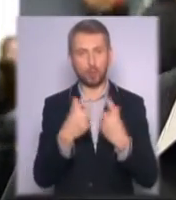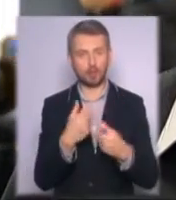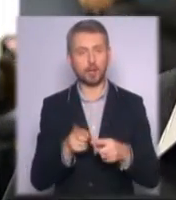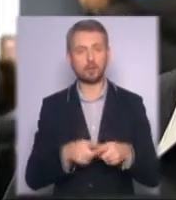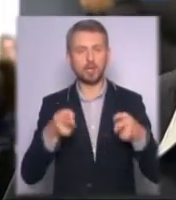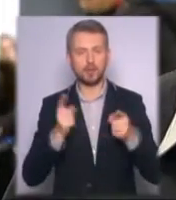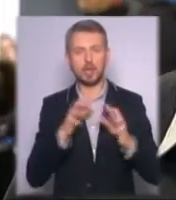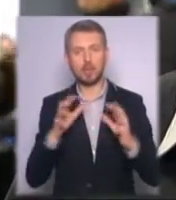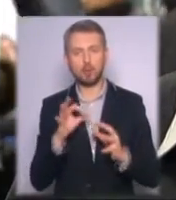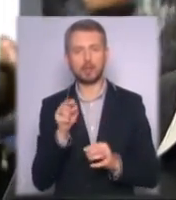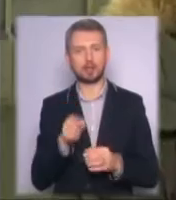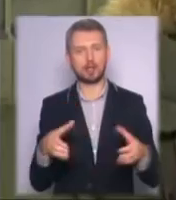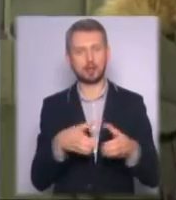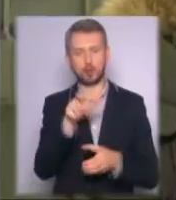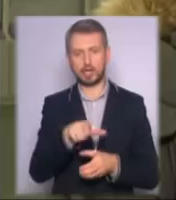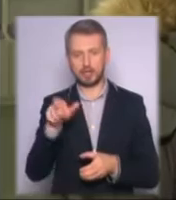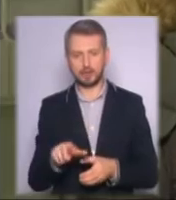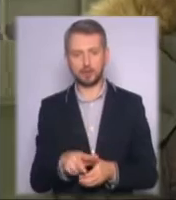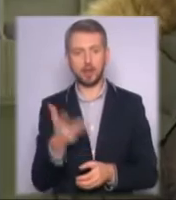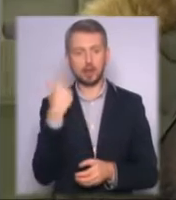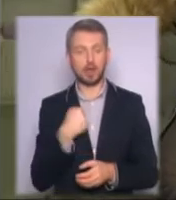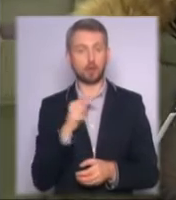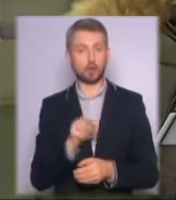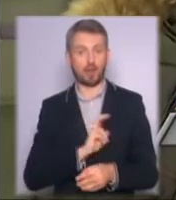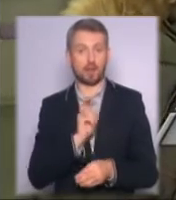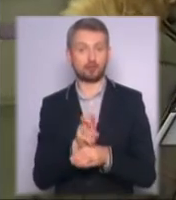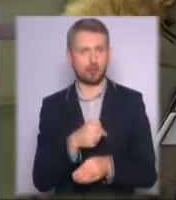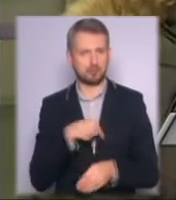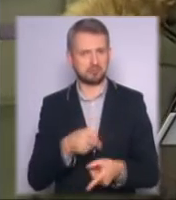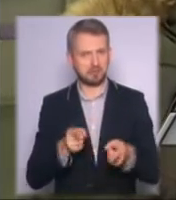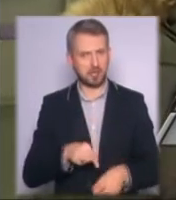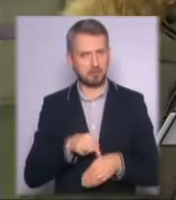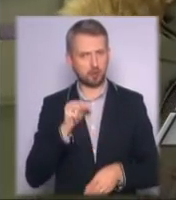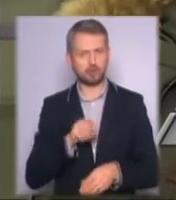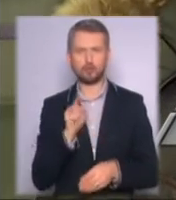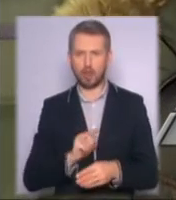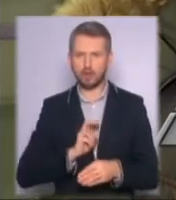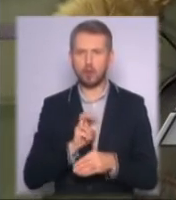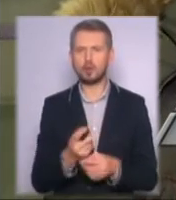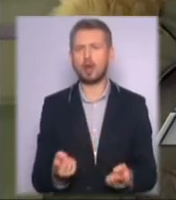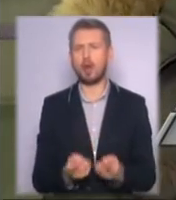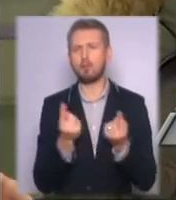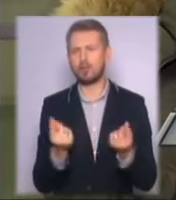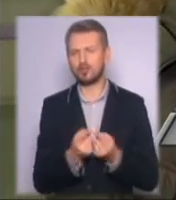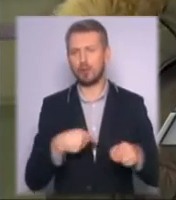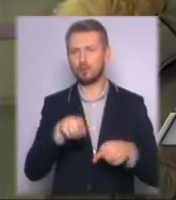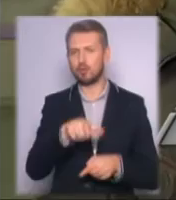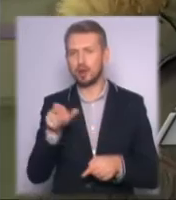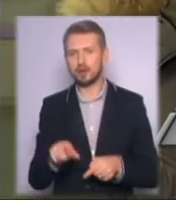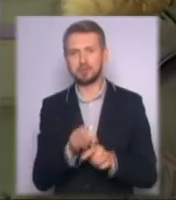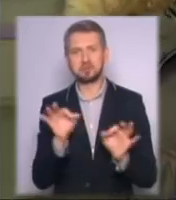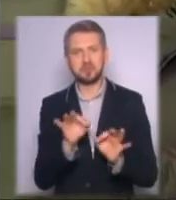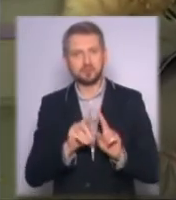действительно заботятся о данной категории лиц. Когда я вот сюда зашел, действительно я почувствовал, что сюда заходят обычные футболисты, ничего не